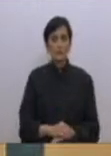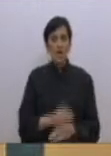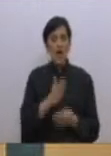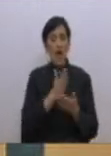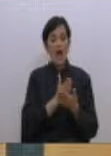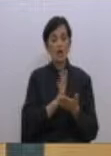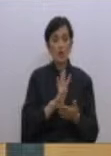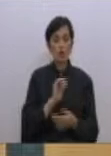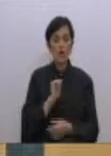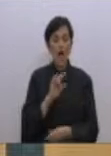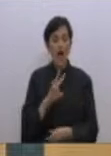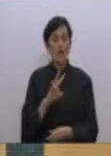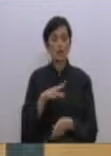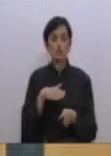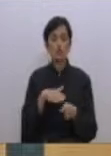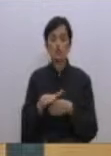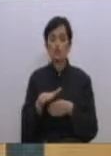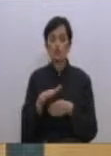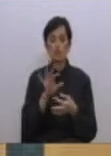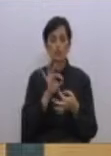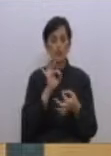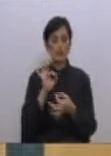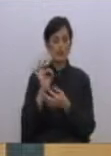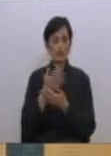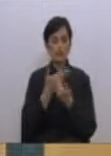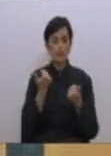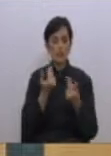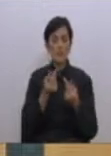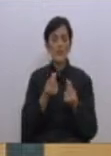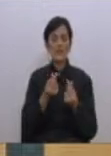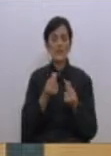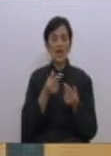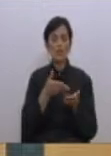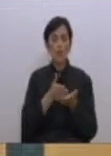მქონა ან სრულად გაუმართავობა ფინანსური ოპერაციების